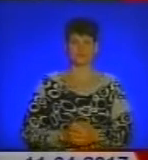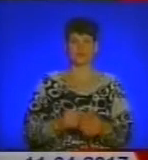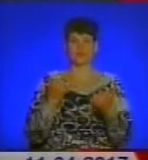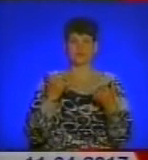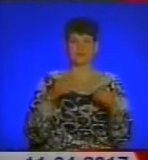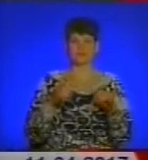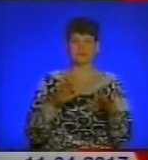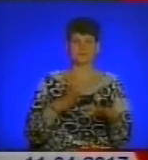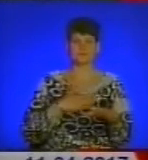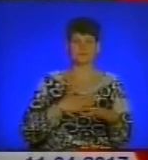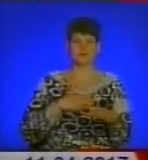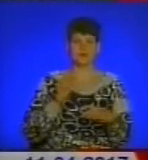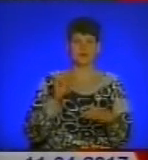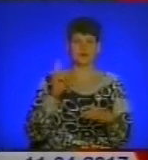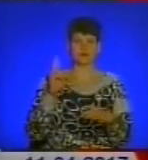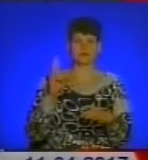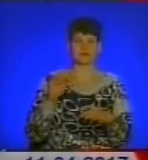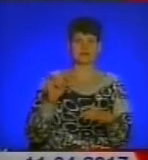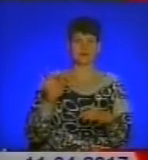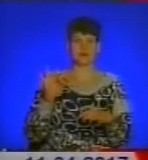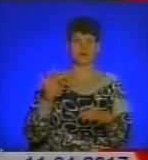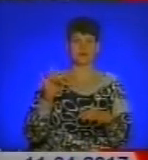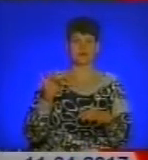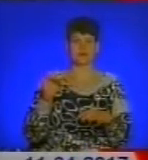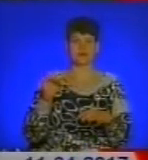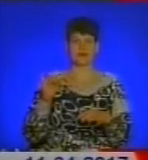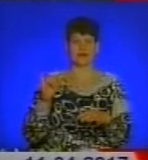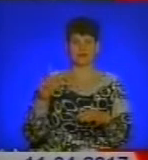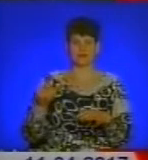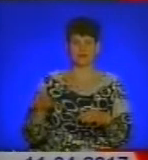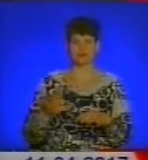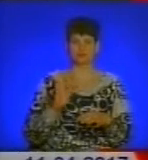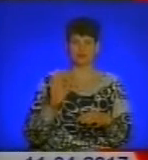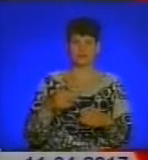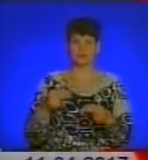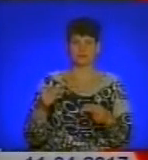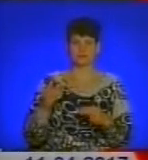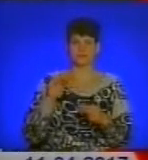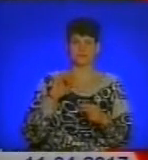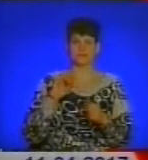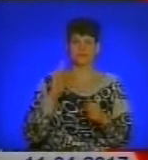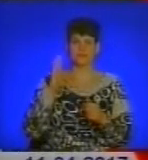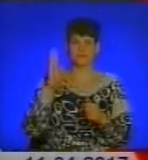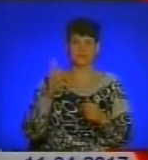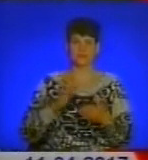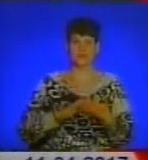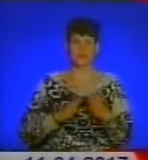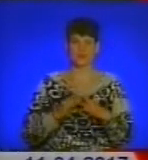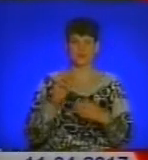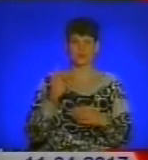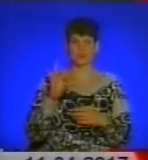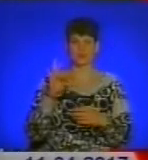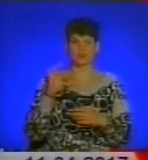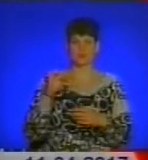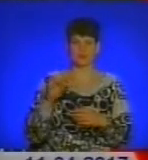Рішення нашого акціонера, опубліковане на сайті Материнського банку, про підписання попередньої угоди з консорціумом інвесторів. Так, але ця угода